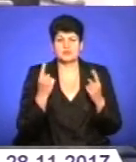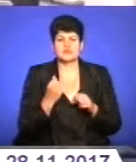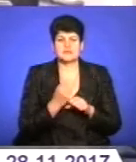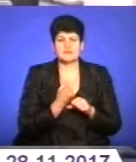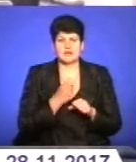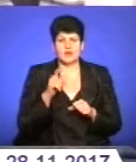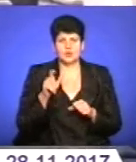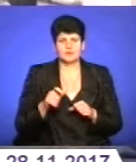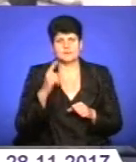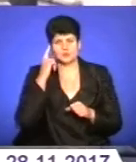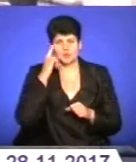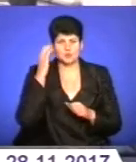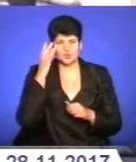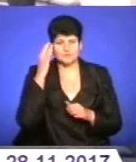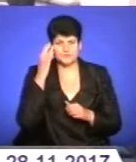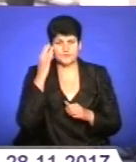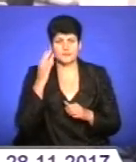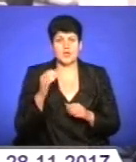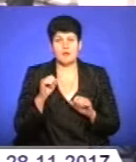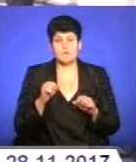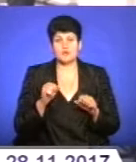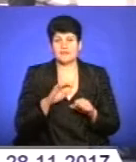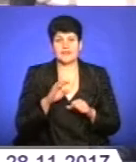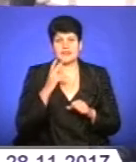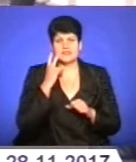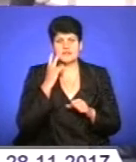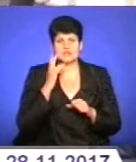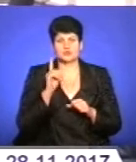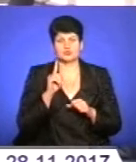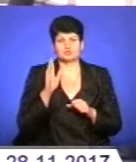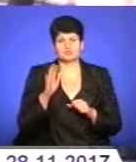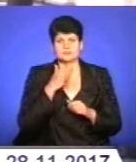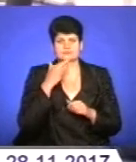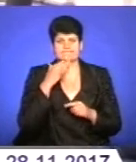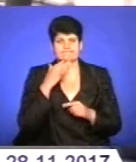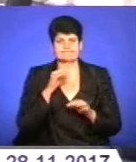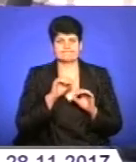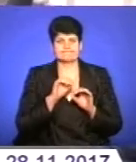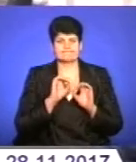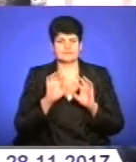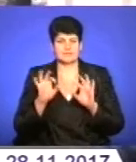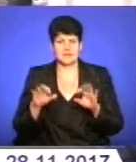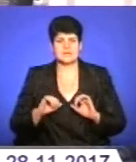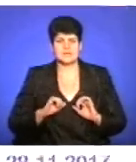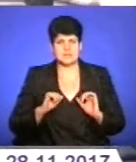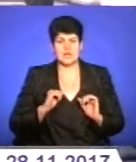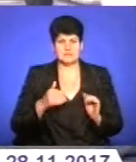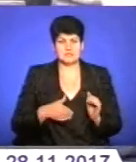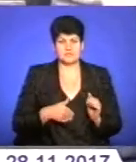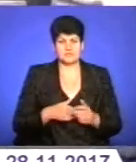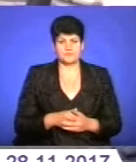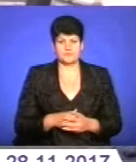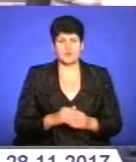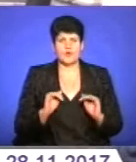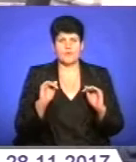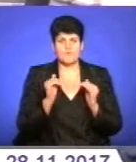людину призадуматися. Можливо, не завжди, щоб не бути багатослівною, але стараємося постити. Обмежуємо